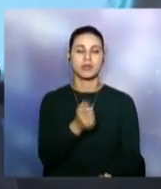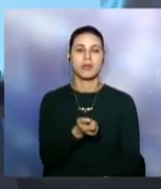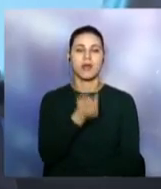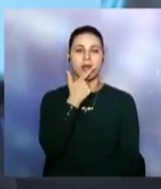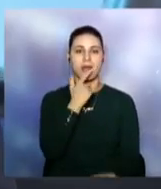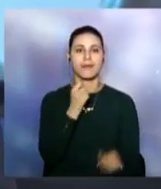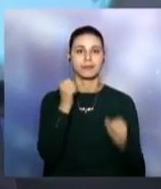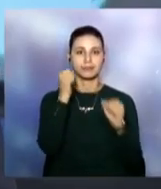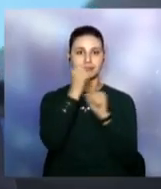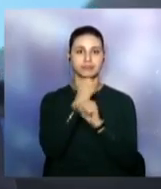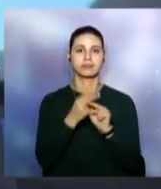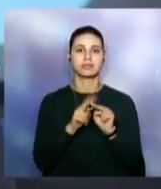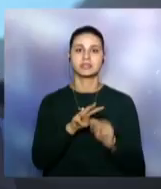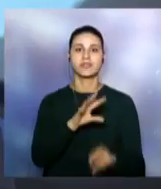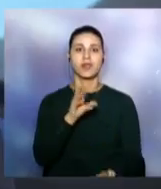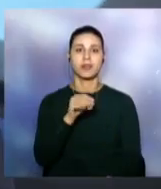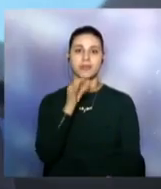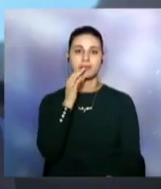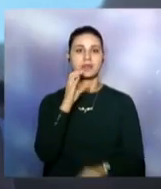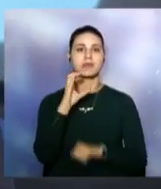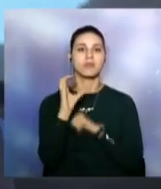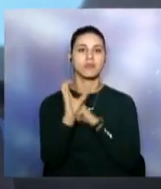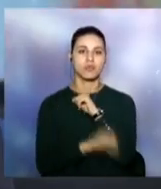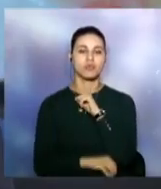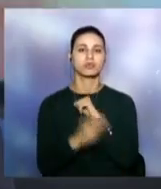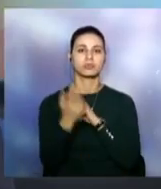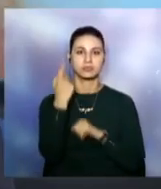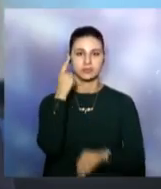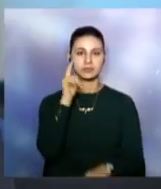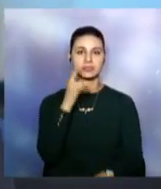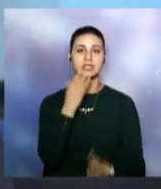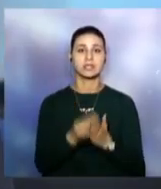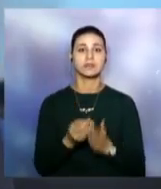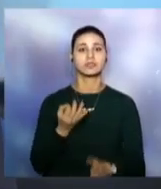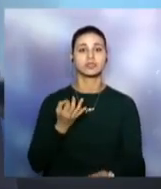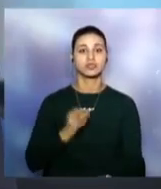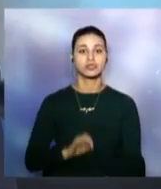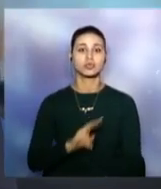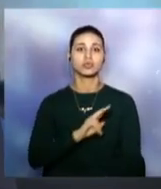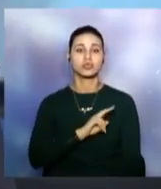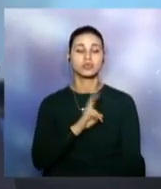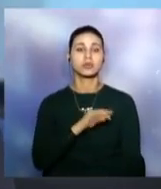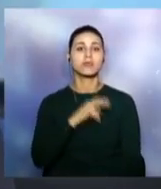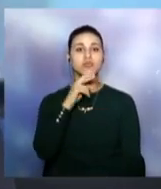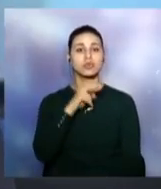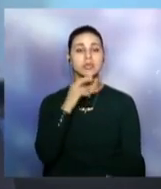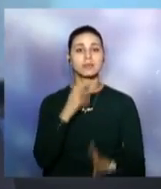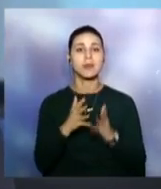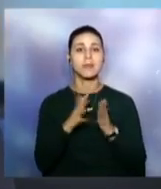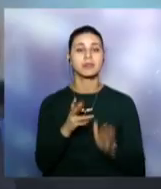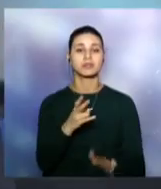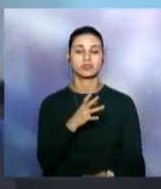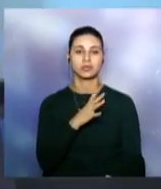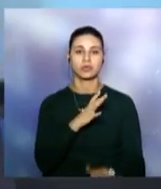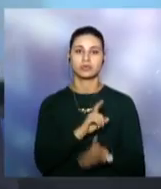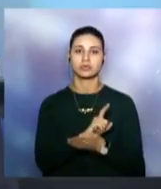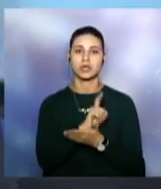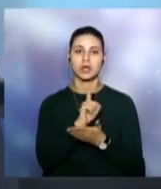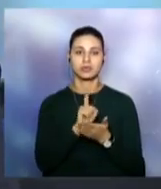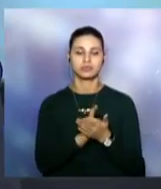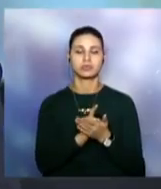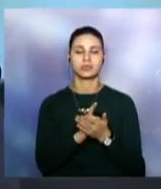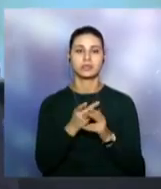და ეს ყველაფერი სამწუხაროდ მისმის, რომ ყველა მშობელს უყვარს თავის შვილი, მაგრამ ყურადღების უფრო მეტი გამახვილება ეს აუცილებელია,